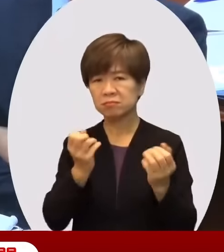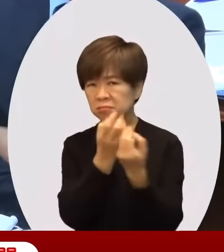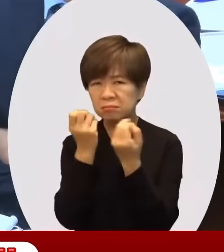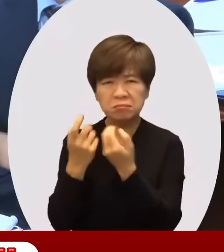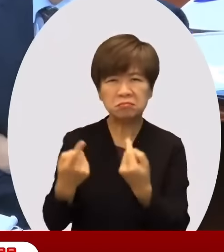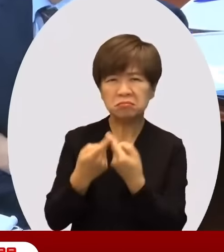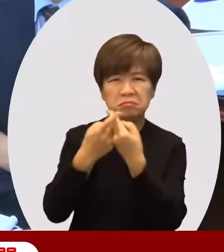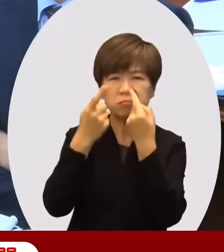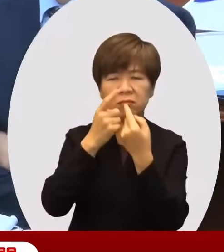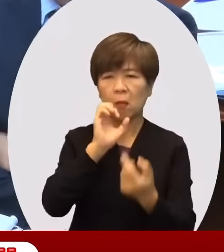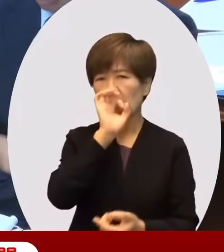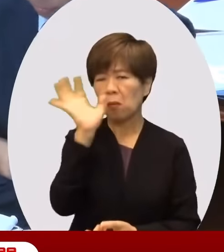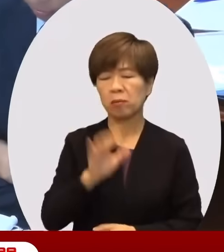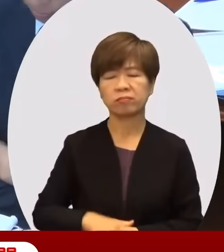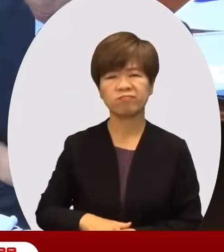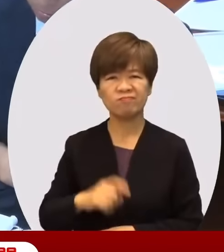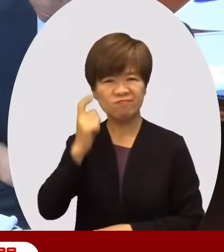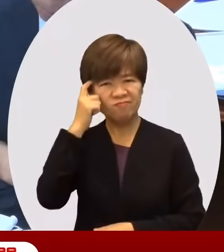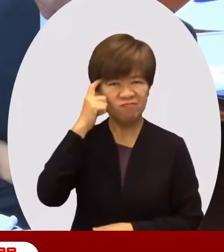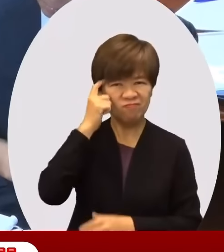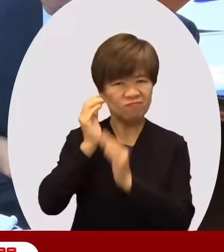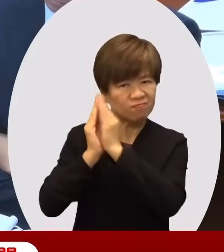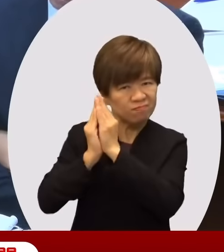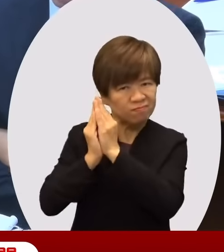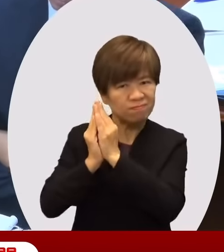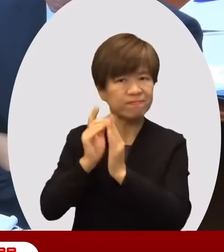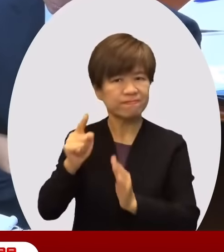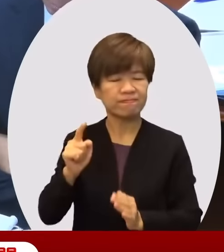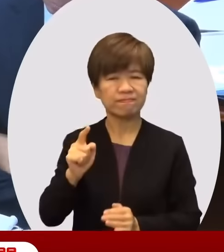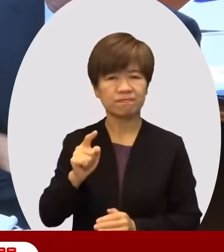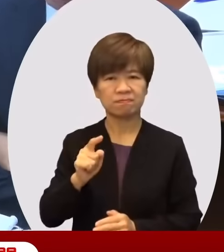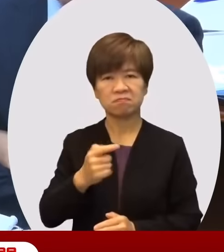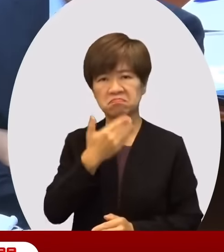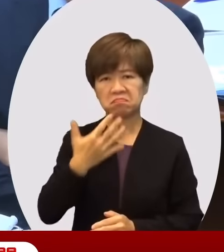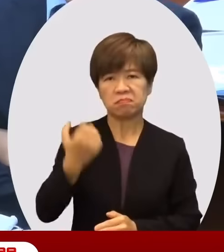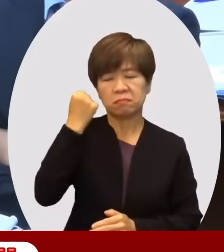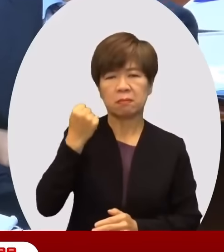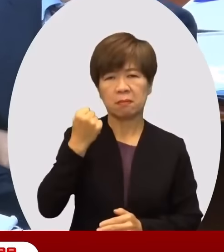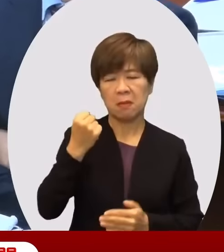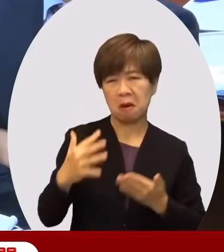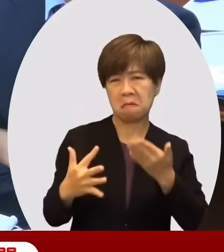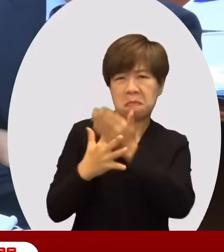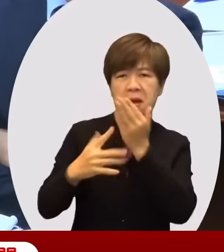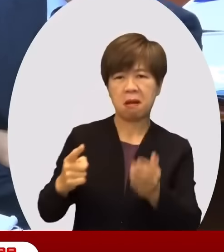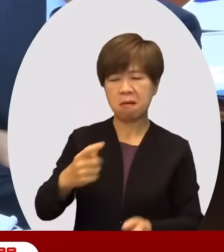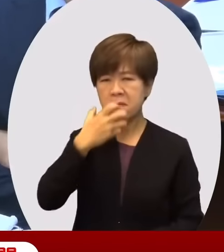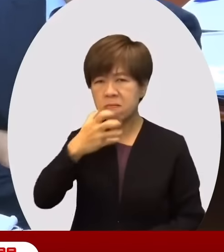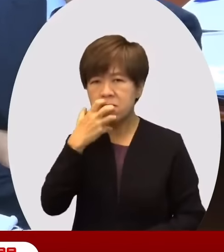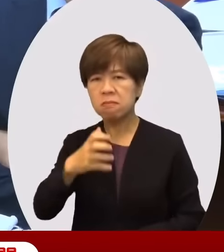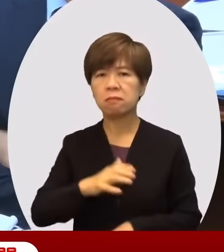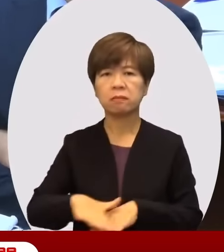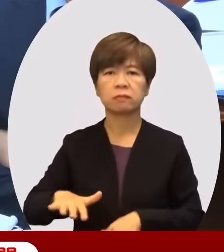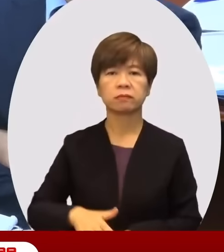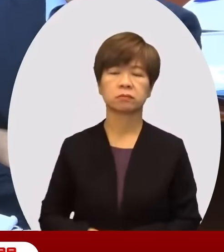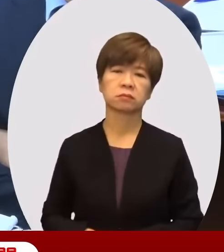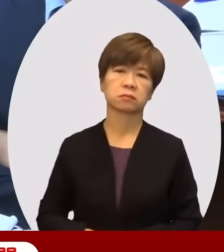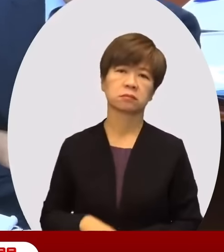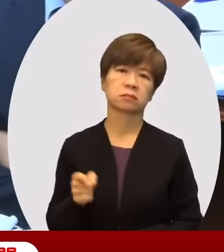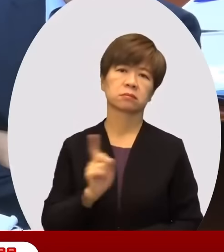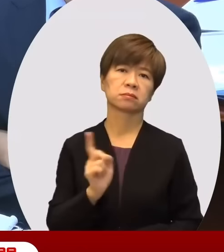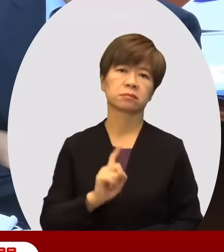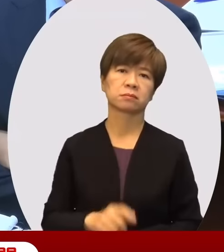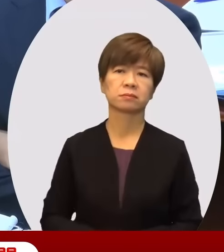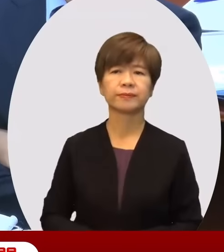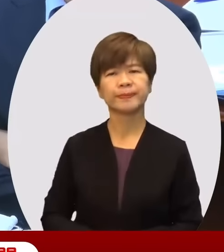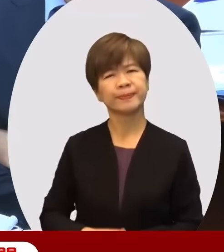争议，他就想象的认为说他的权利受到侵害。那么就这个部分来讲，这个就是典